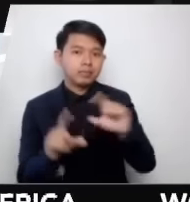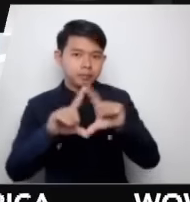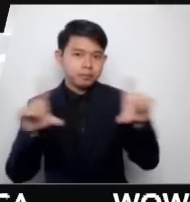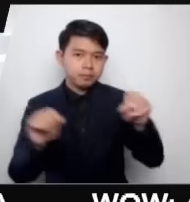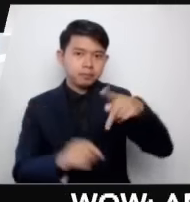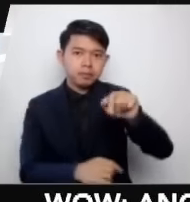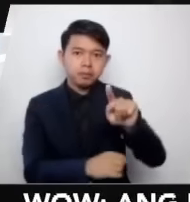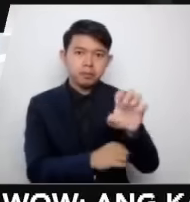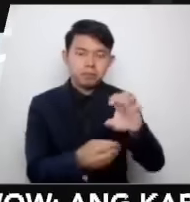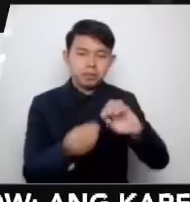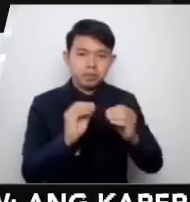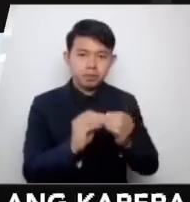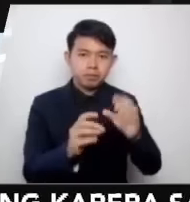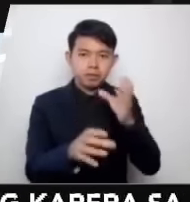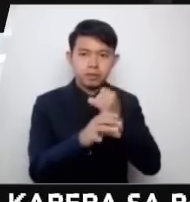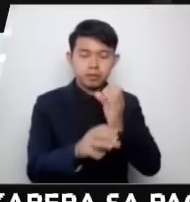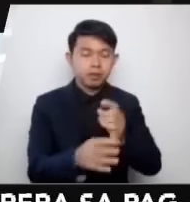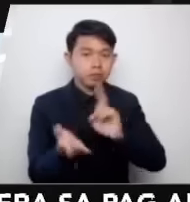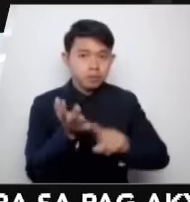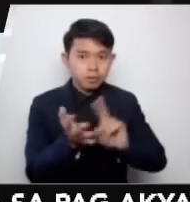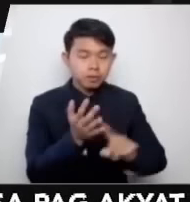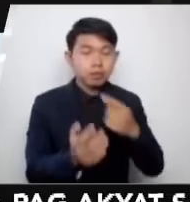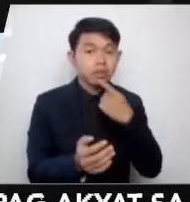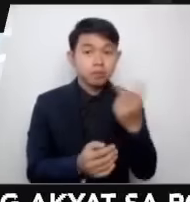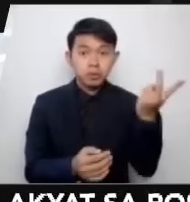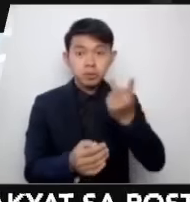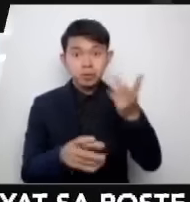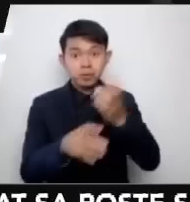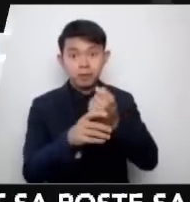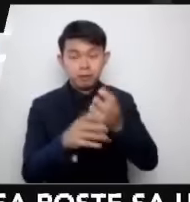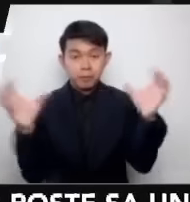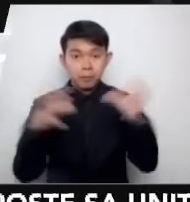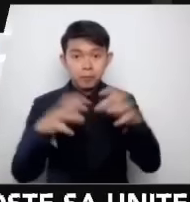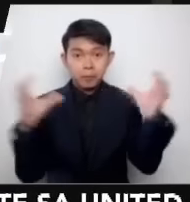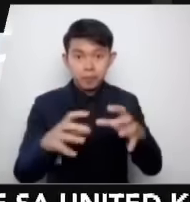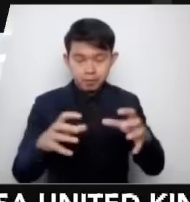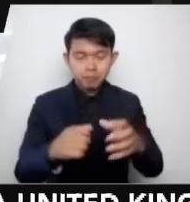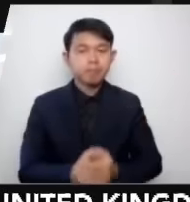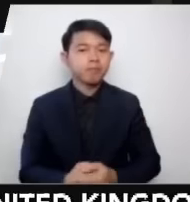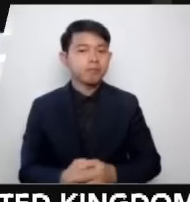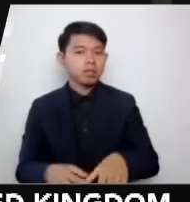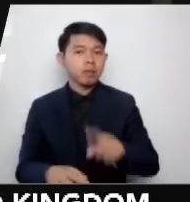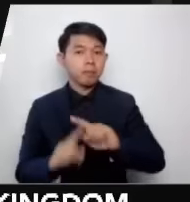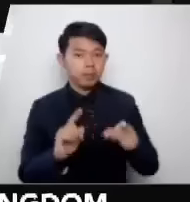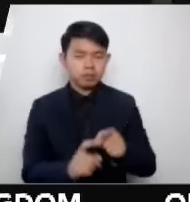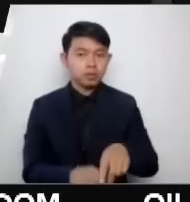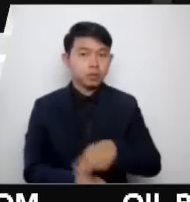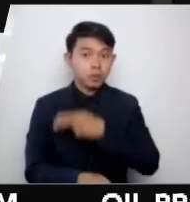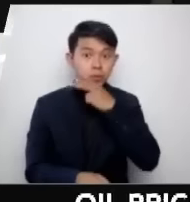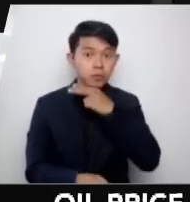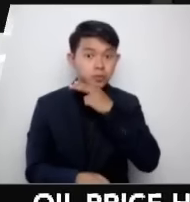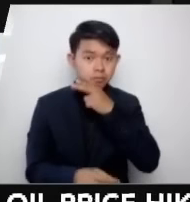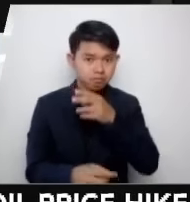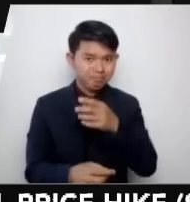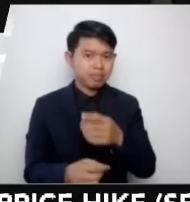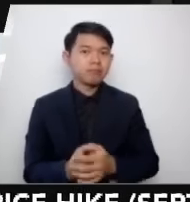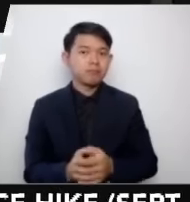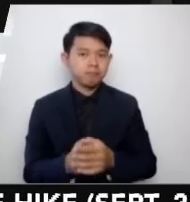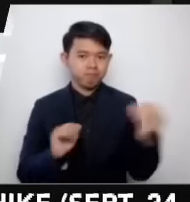investigasyon, resulta ng road rage ang insidente. Maharap ang mga suspek sa mga kaukulang reklamo. Inaalam na rin